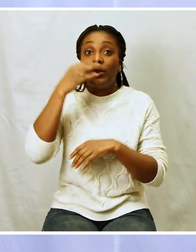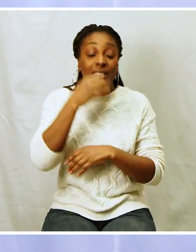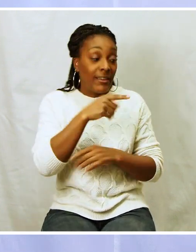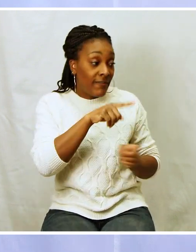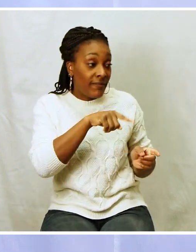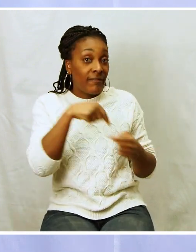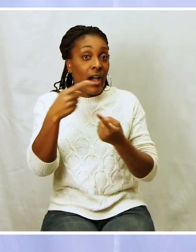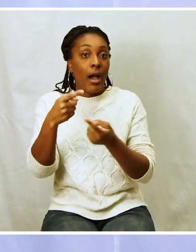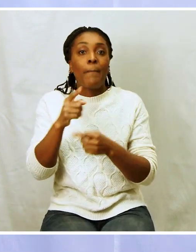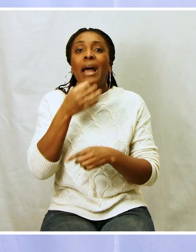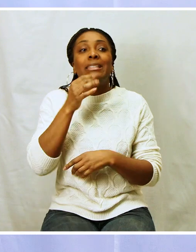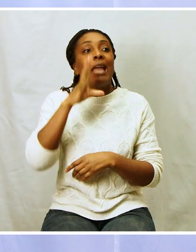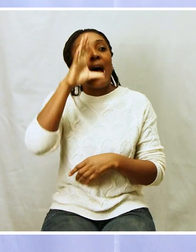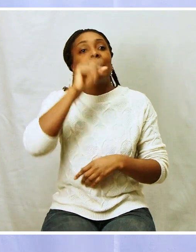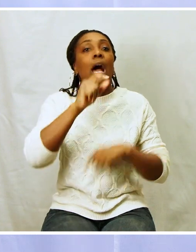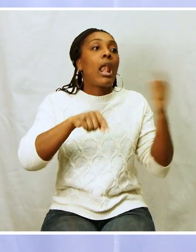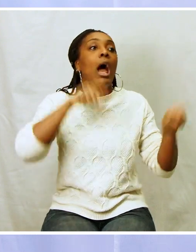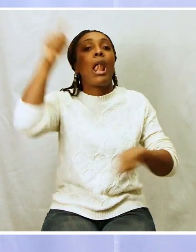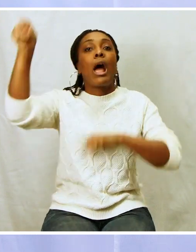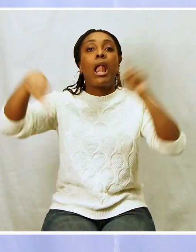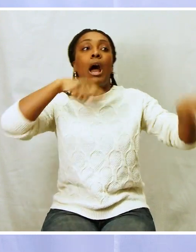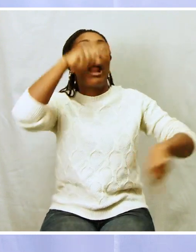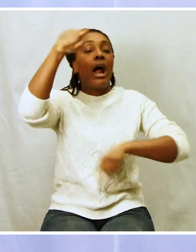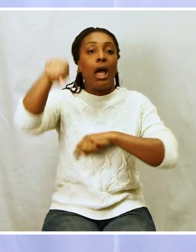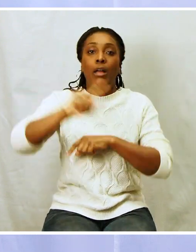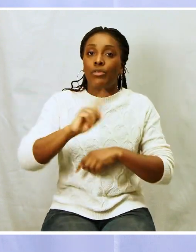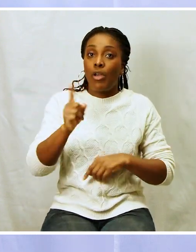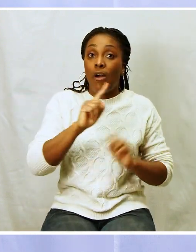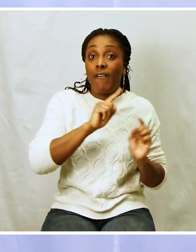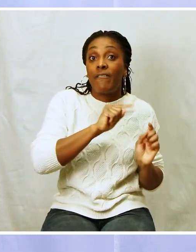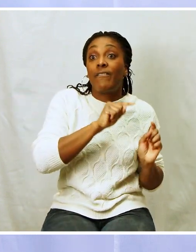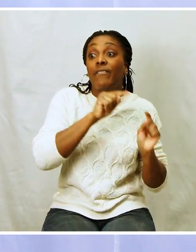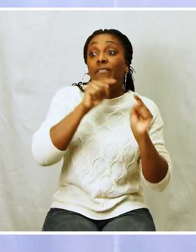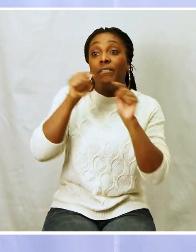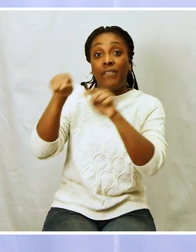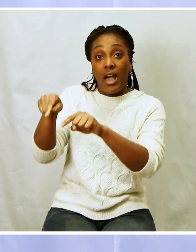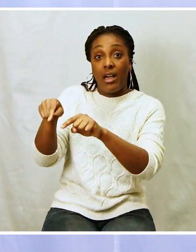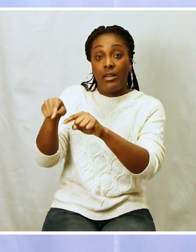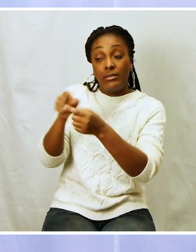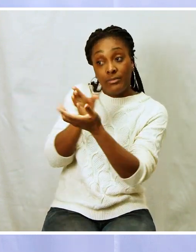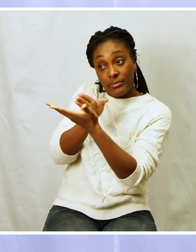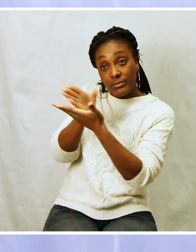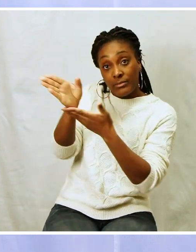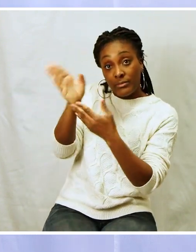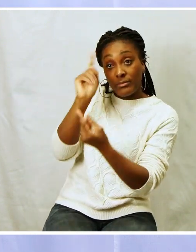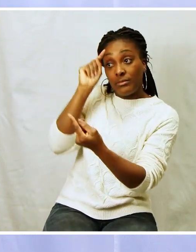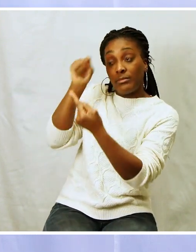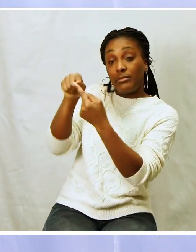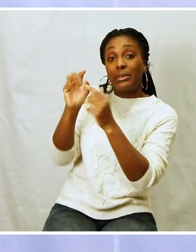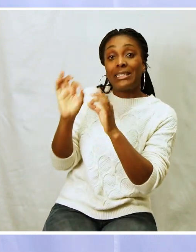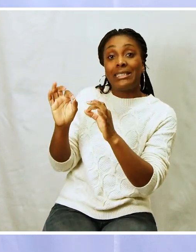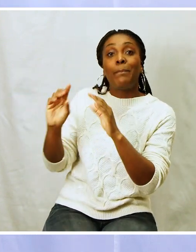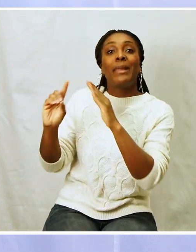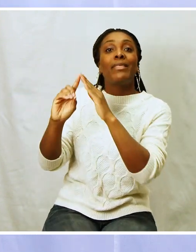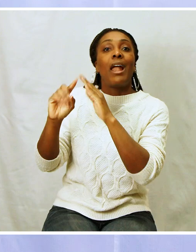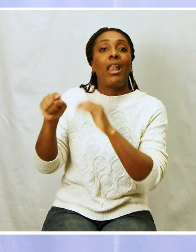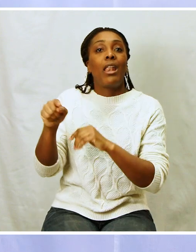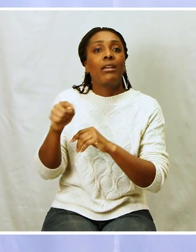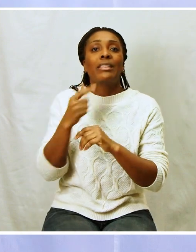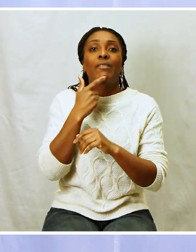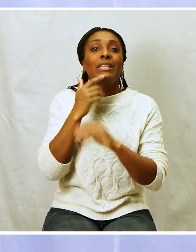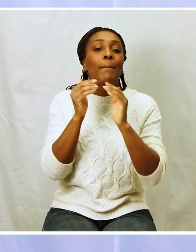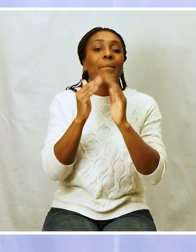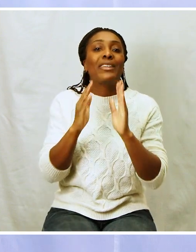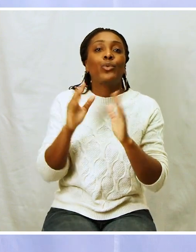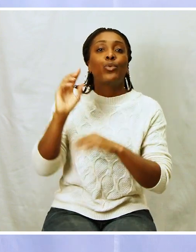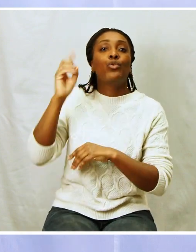lui dit pas tu pars au hasard, non. Il lui dit là je t'envoie dans une direction précise, va à Béthel. Béthel c'est quoi? Ça veut dire